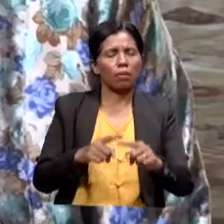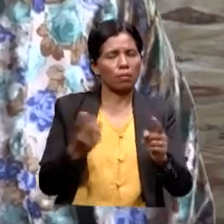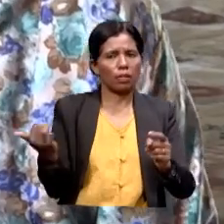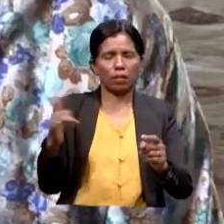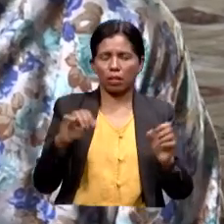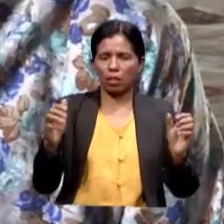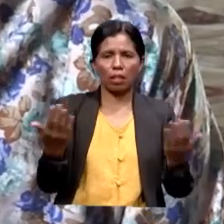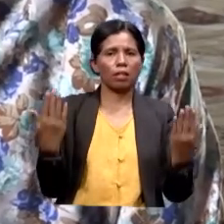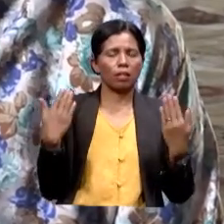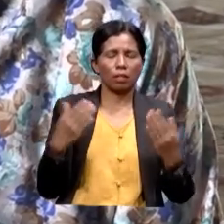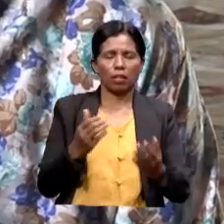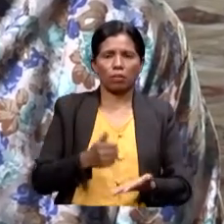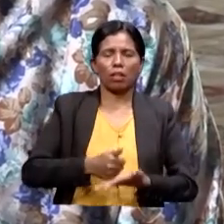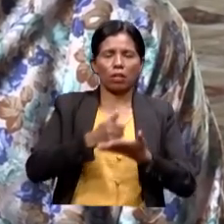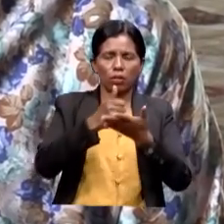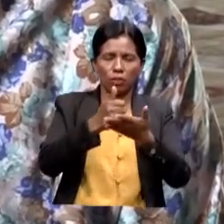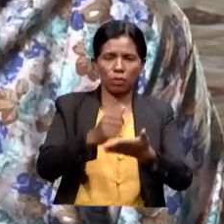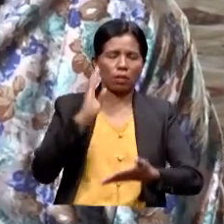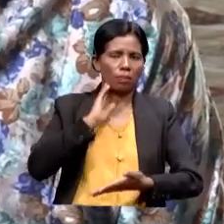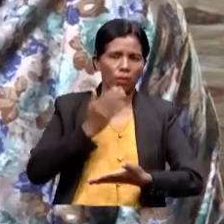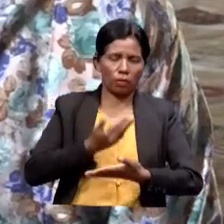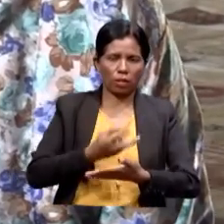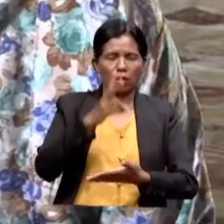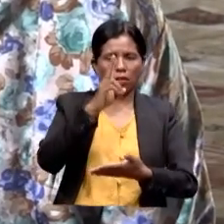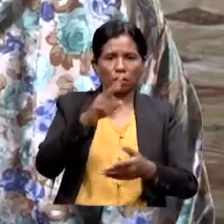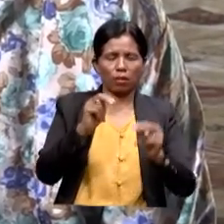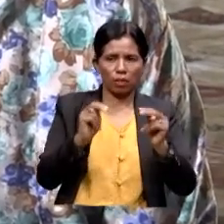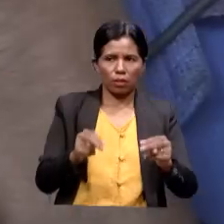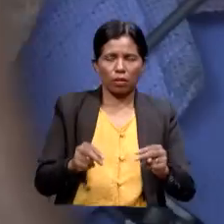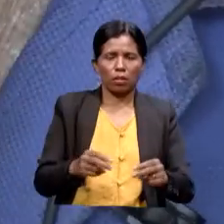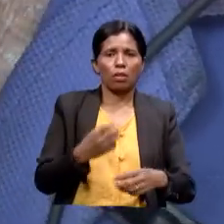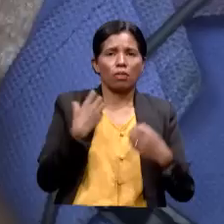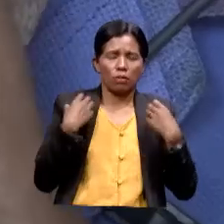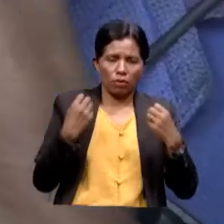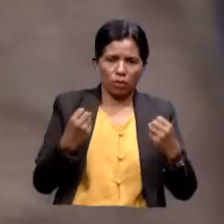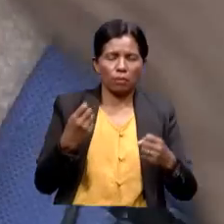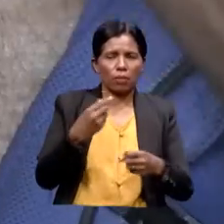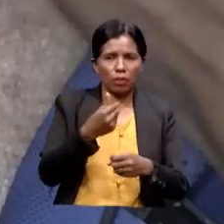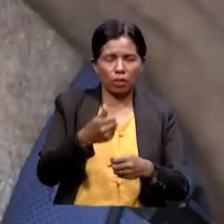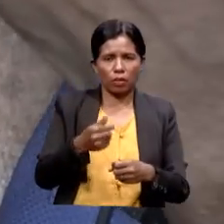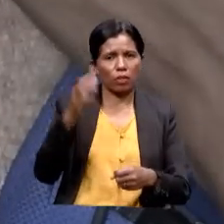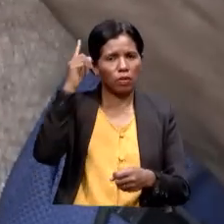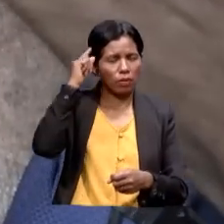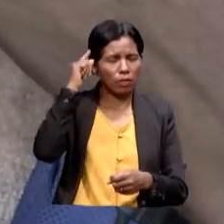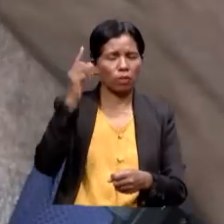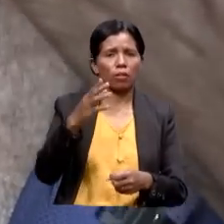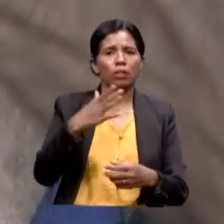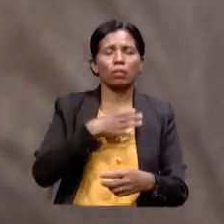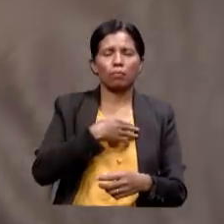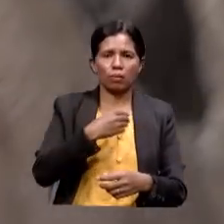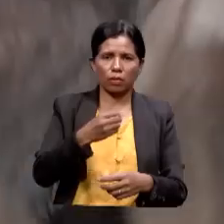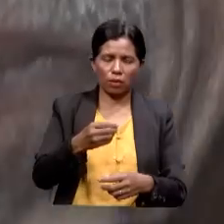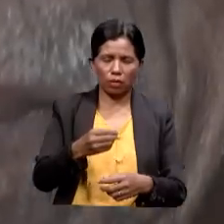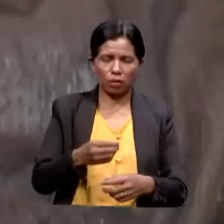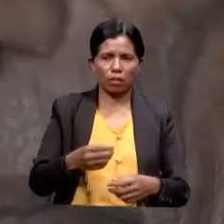tau matam babe uang nain rua nene sisidari lor-loro. Ho fosa ne be naton, fu komesa mutim babe beik, ni